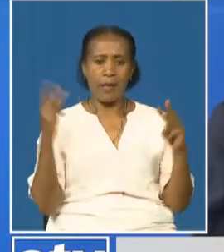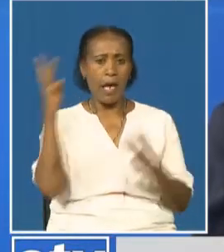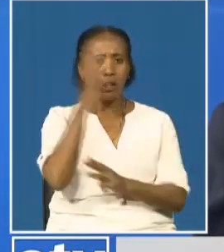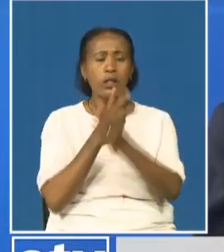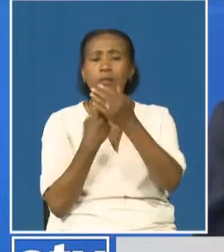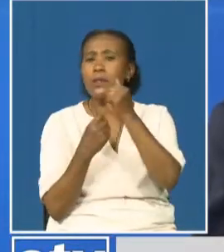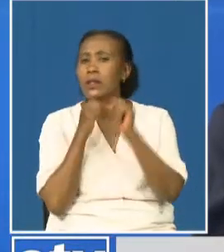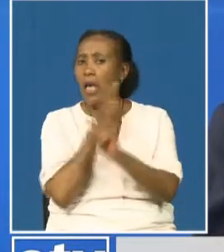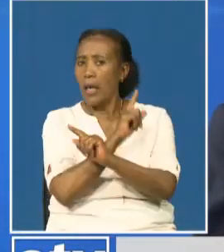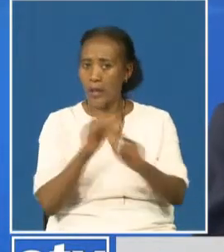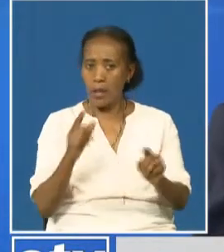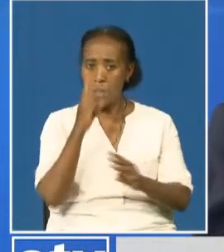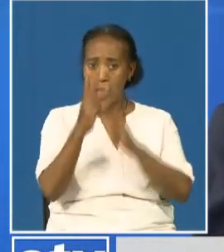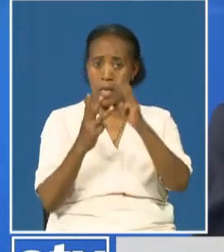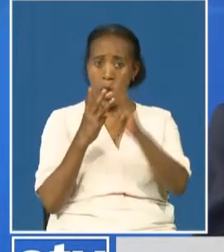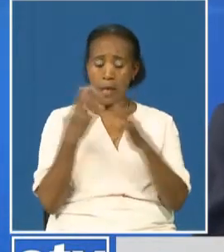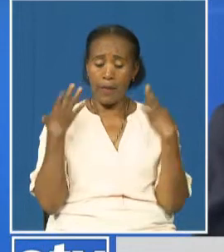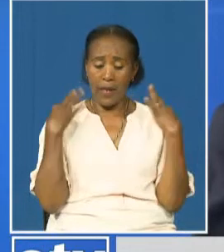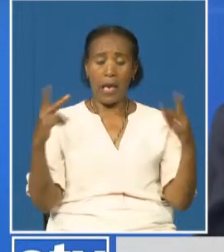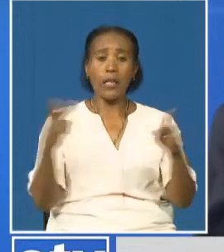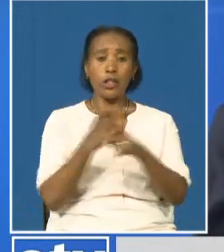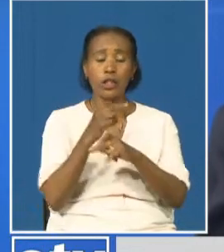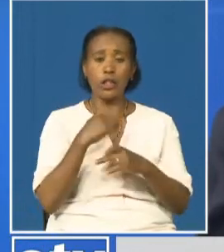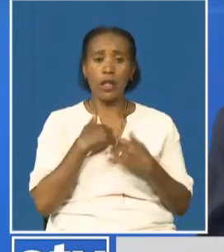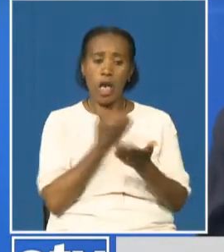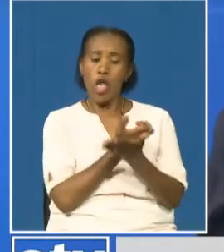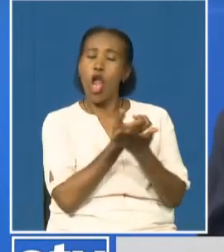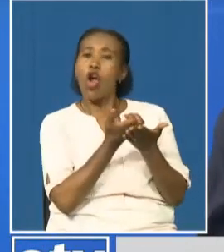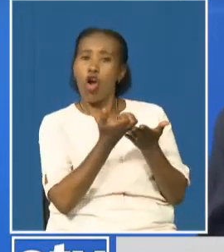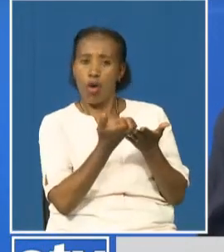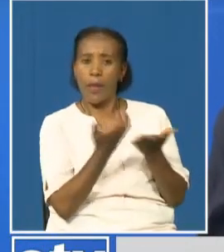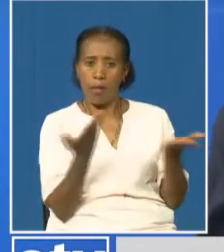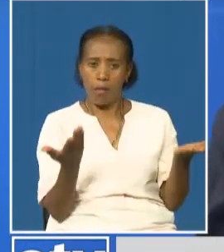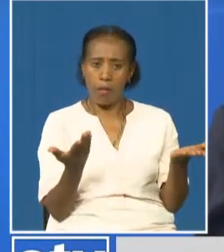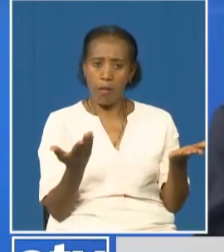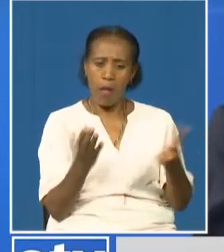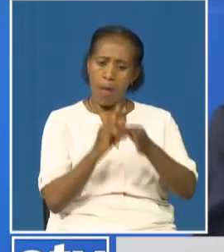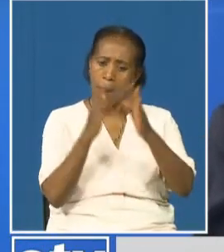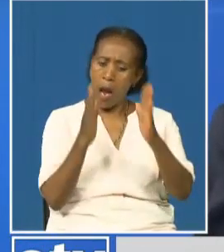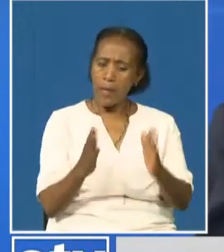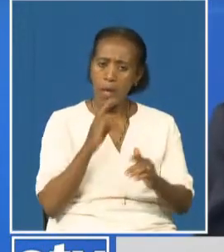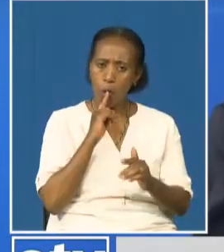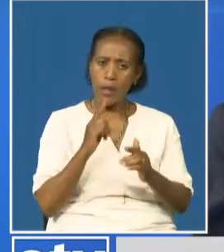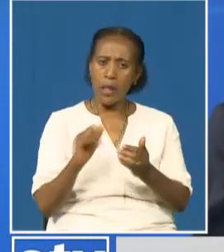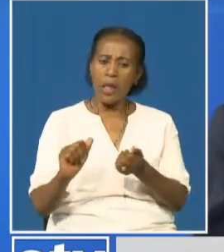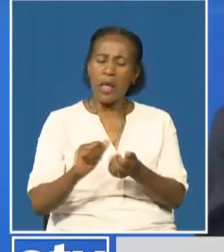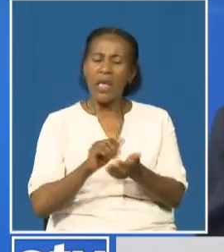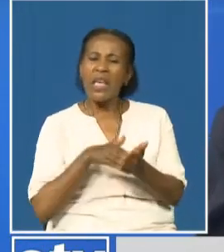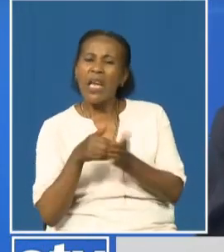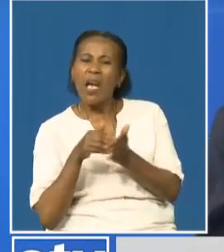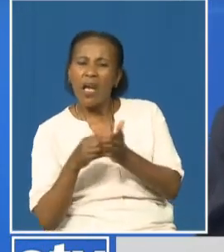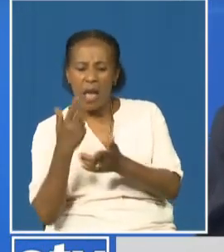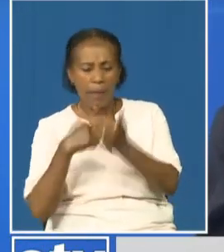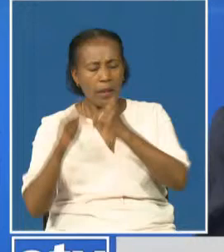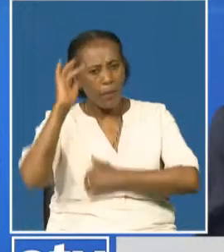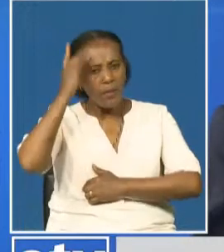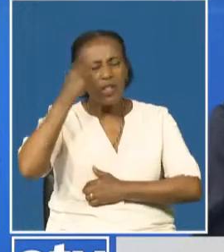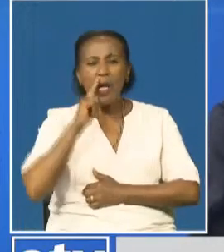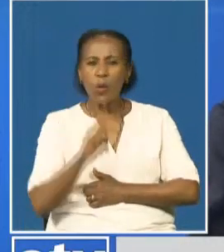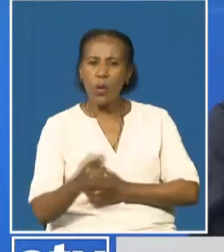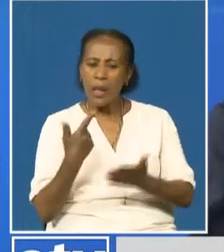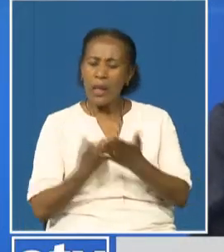ብቻ አይደለም ያው የዓለም ጤና ድርጅትም እንዳለው የኢኮኖሚም የማህበራዊም ድቀት ያመጣ በሽታ ነው።